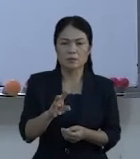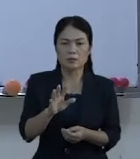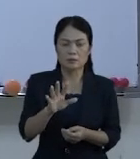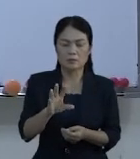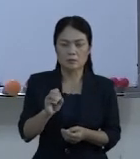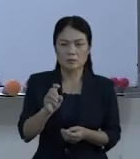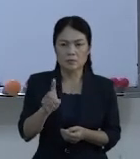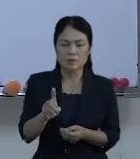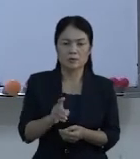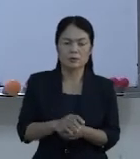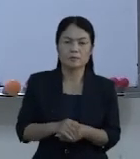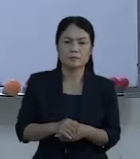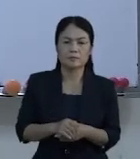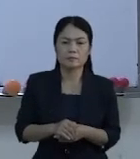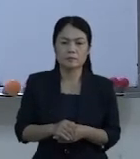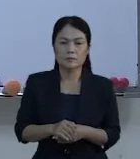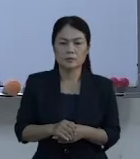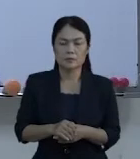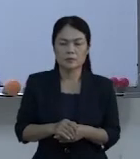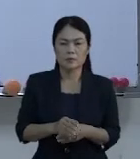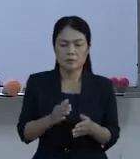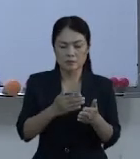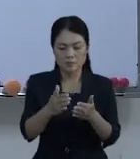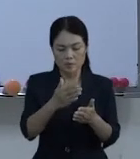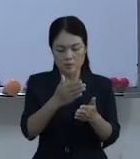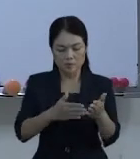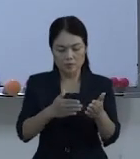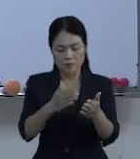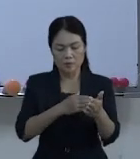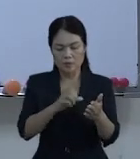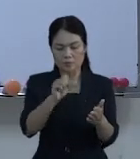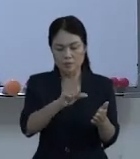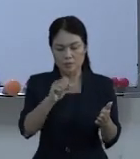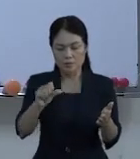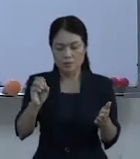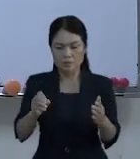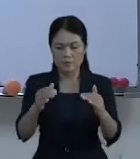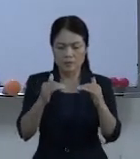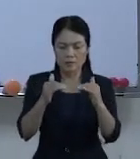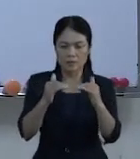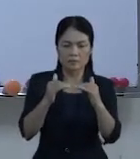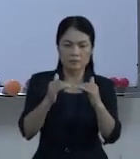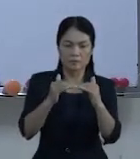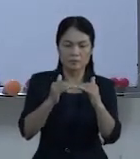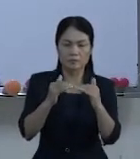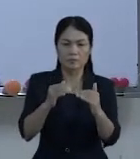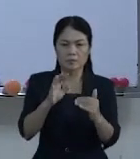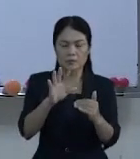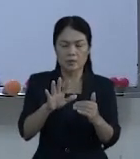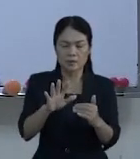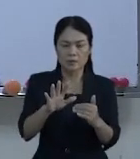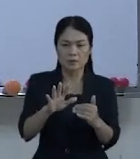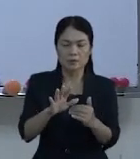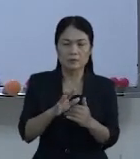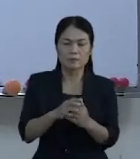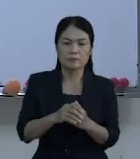pram rồi muối bằng cột trấm tổng sàn cứ sma pram